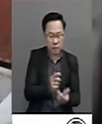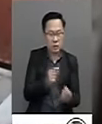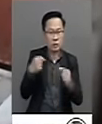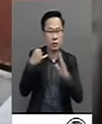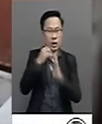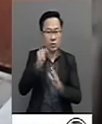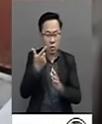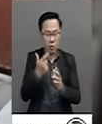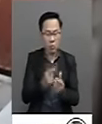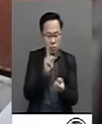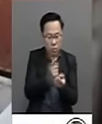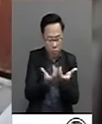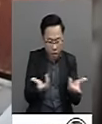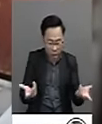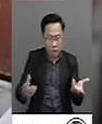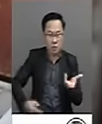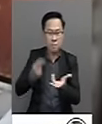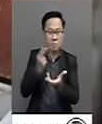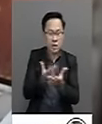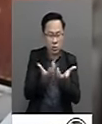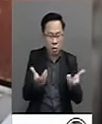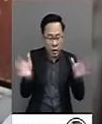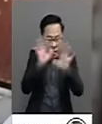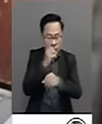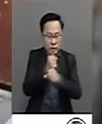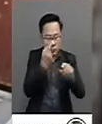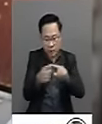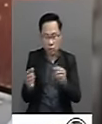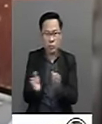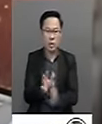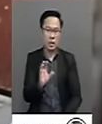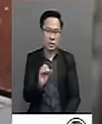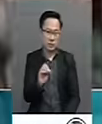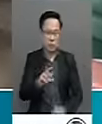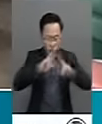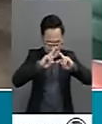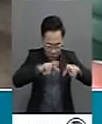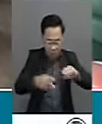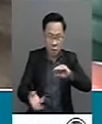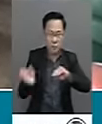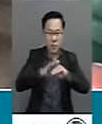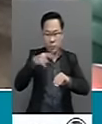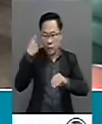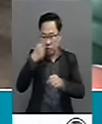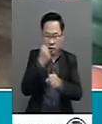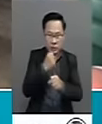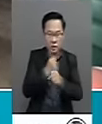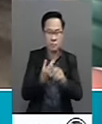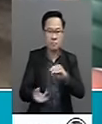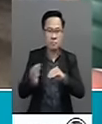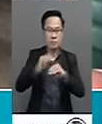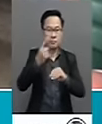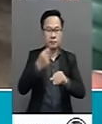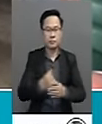อ่างทองยึดของกลางได้อาวุธปืนและสิ่งเทียมอาวุธกว่า 50รายการเดี๋ยวจะขยายผลเพื่อติดตามตัวผู้กระทำความผิดต่อไป